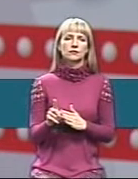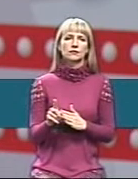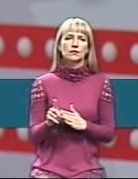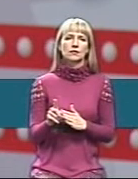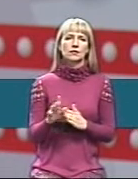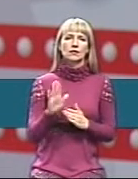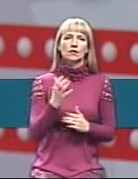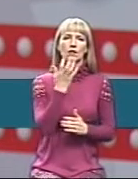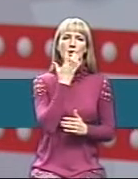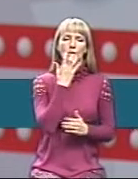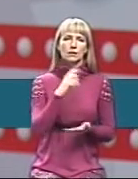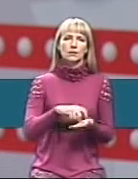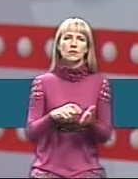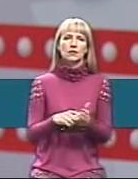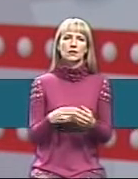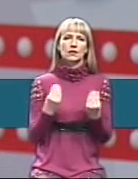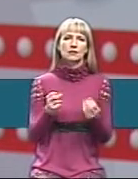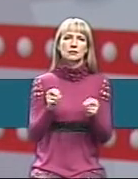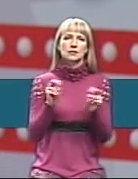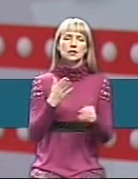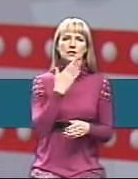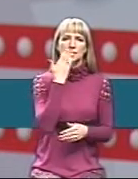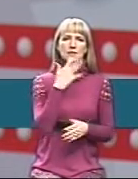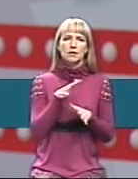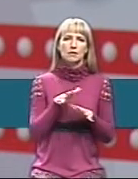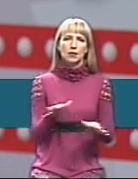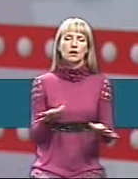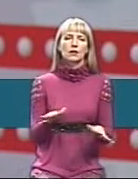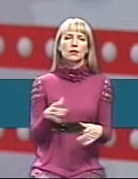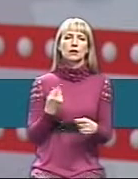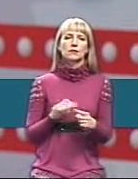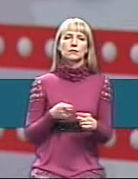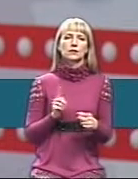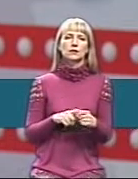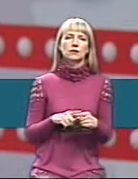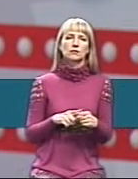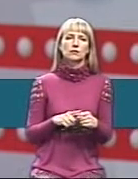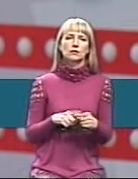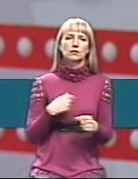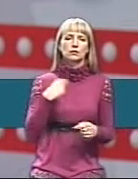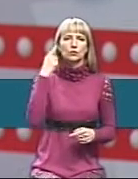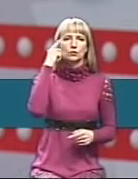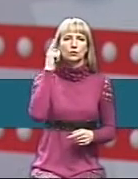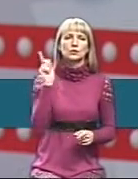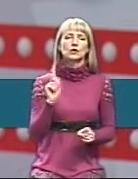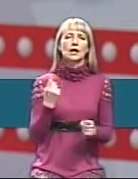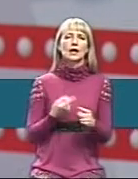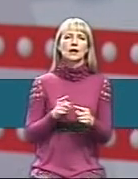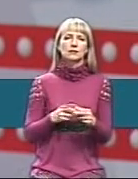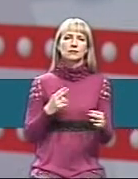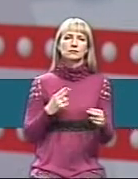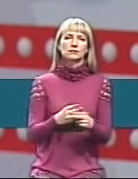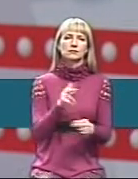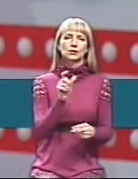в помещении такой вот запах специфический выделять. Поэтому ну, надеемся, что это хоть как-то